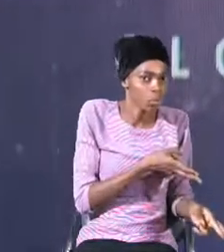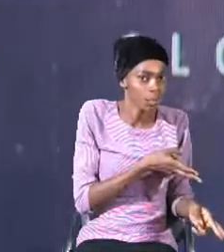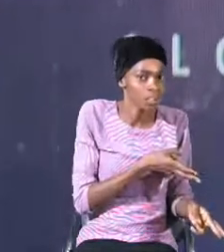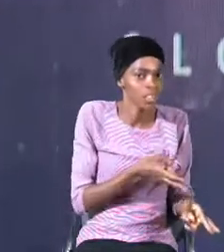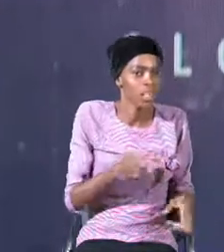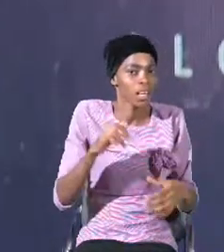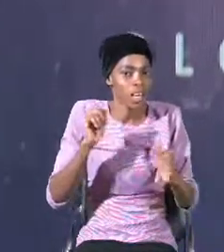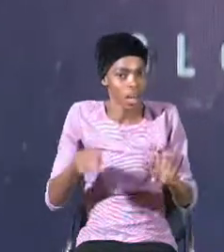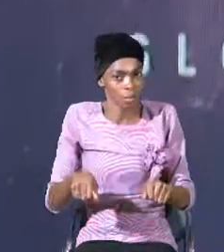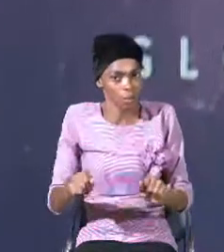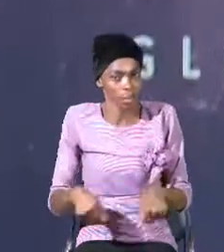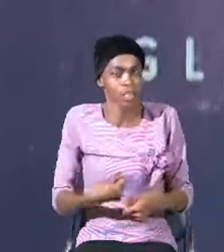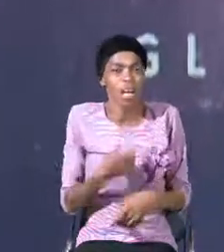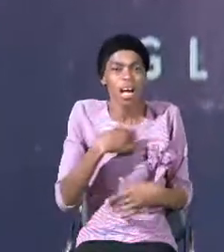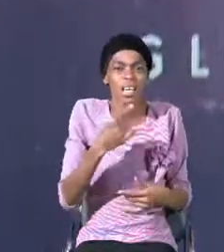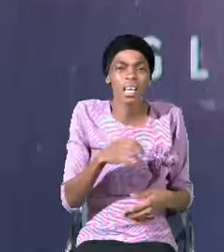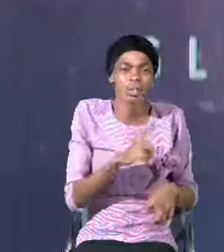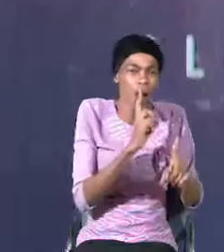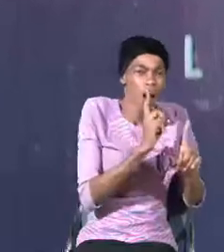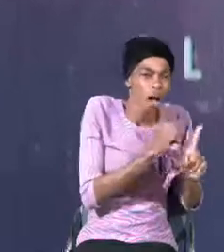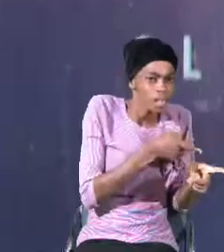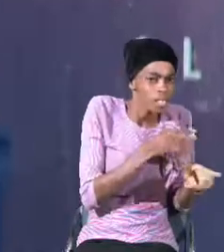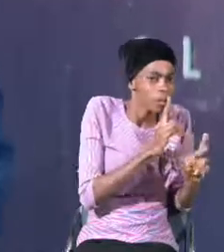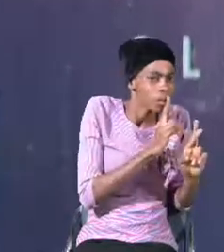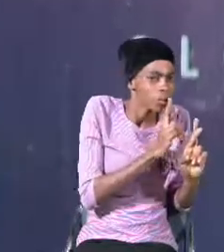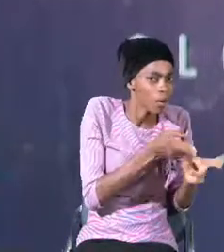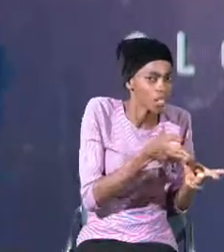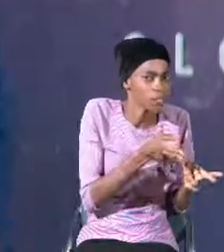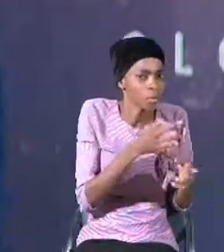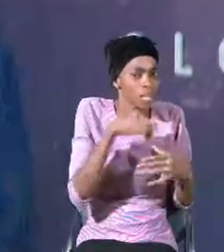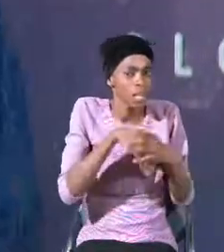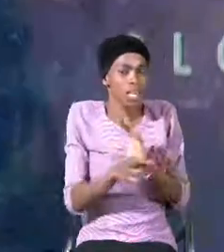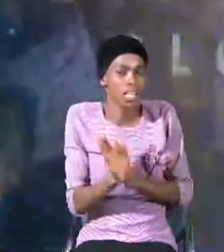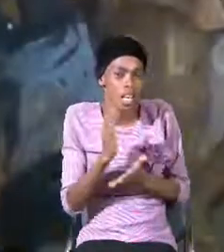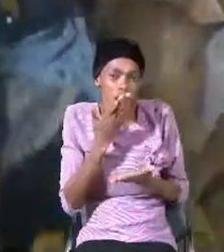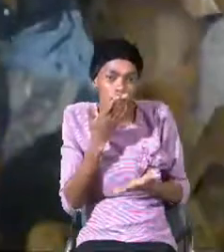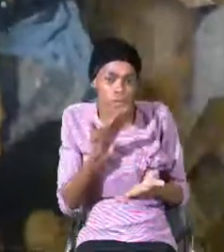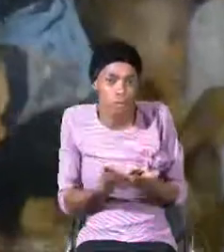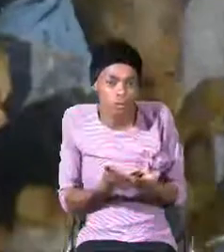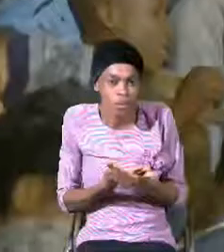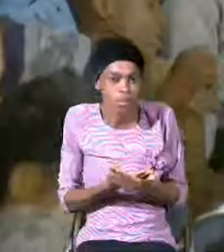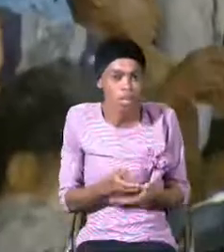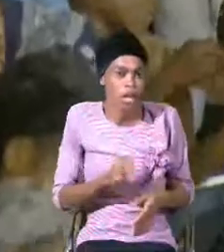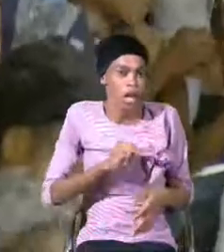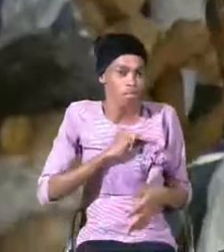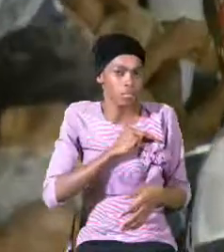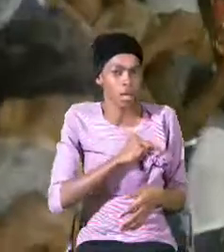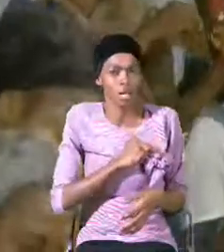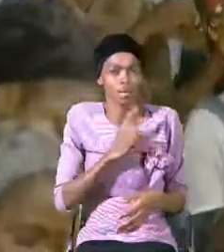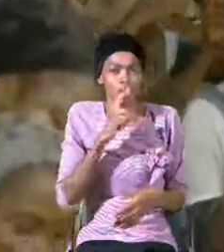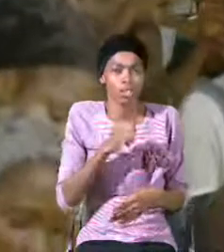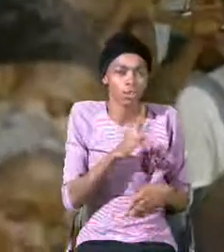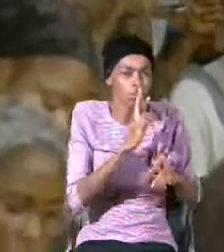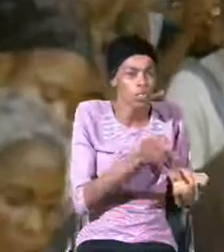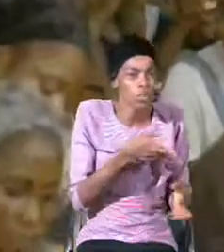de façon quantitative, qualitative et de façon mesurable. Vous répondez avec la